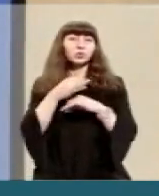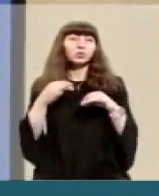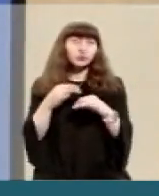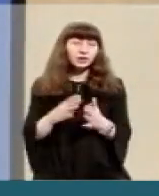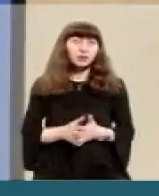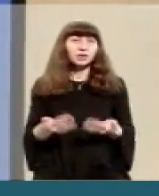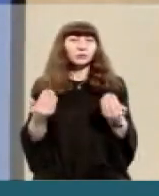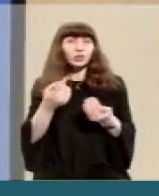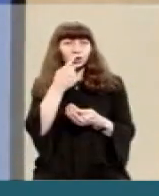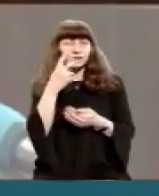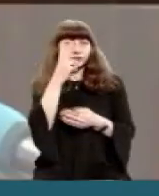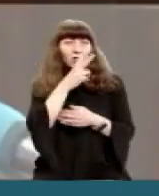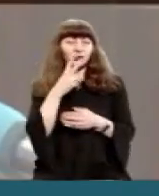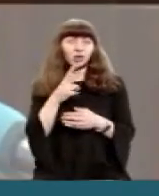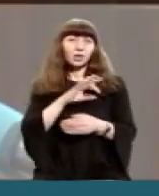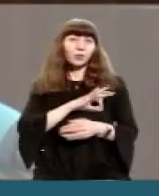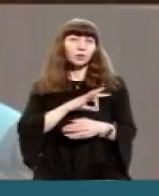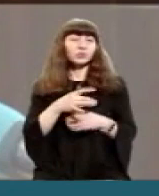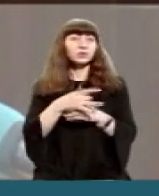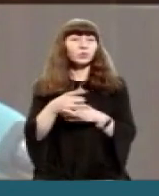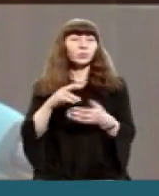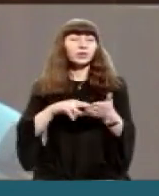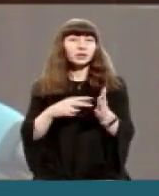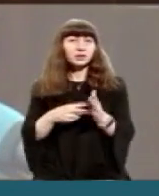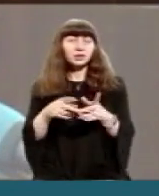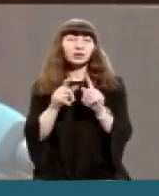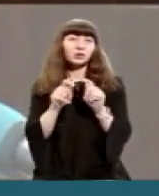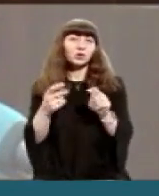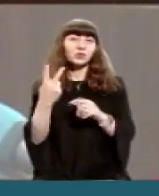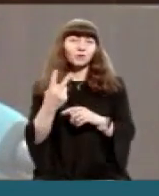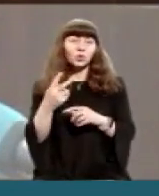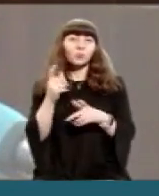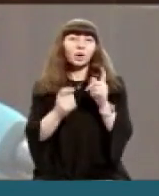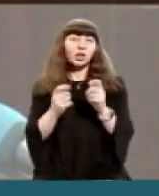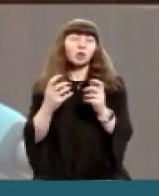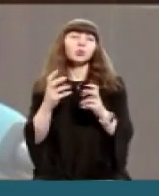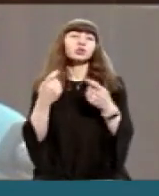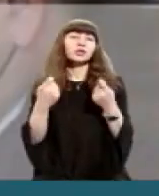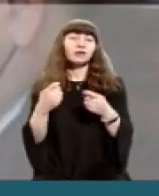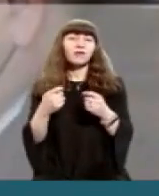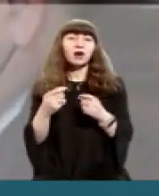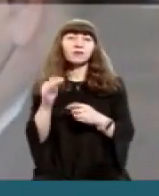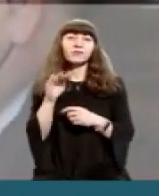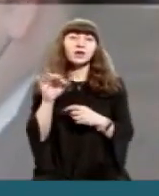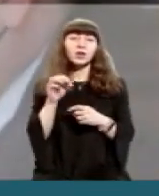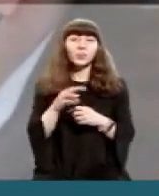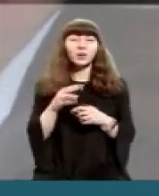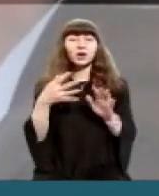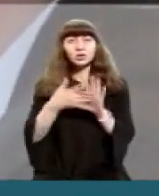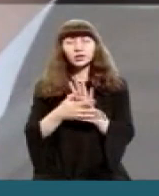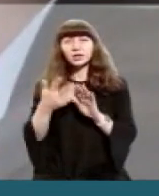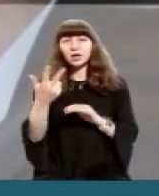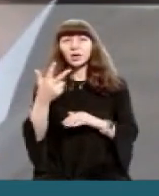Так, например, в ближайшие два года в Карабалыкском районе планируется создание двух молочно-товарных ферм. Общая сумма проектов